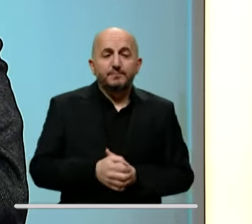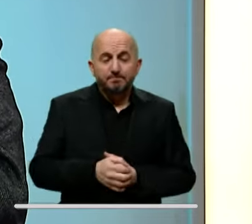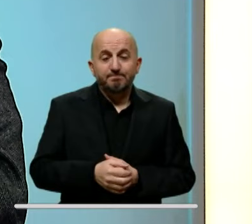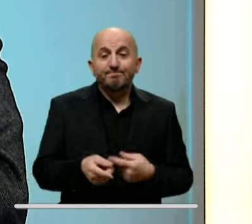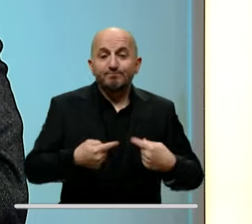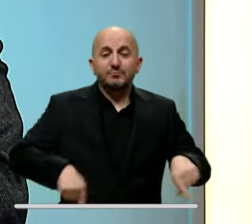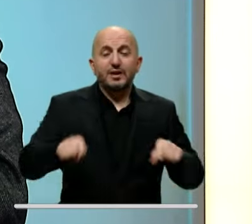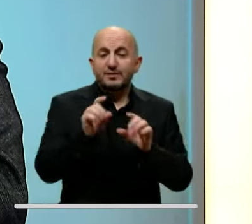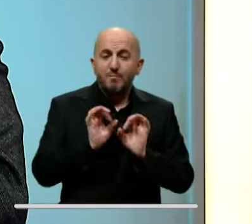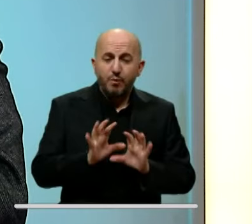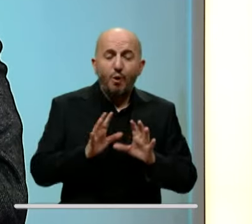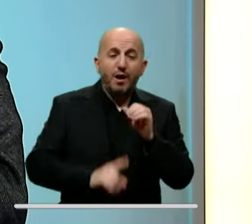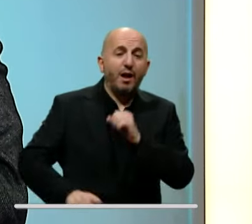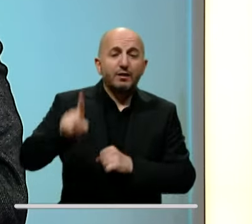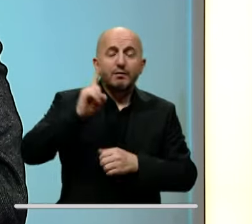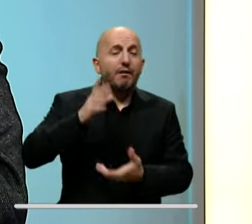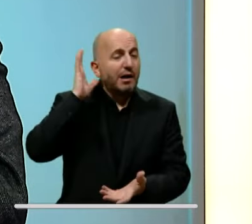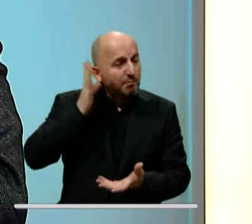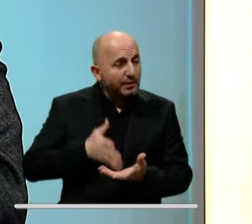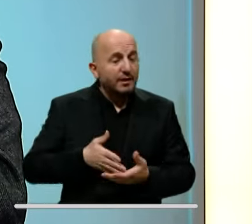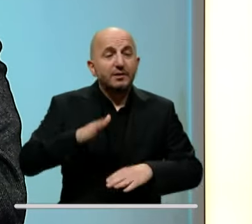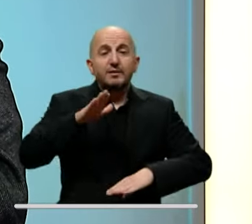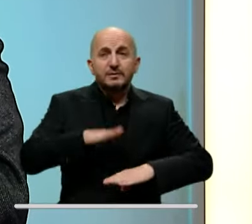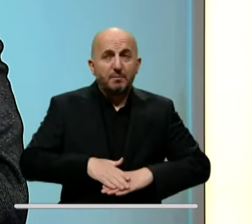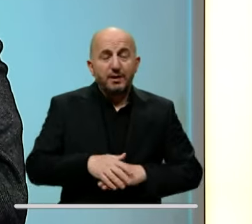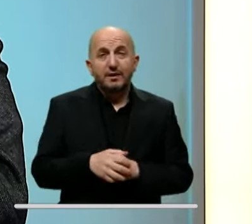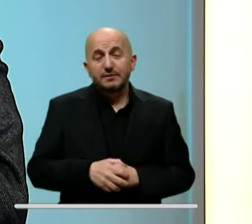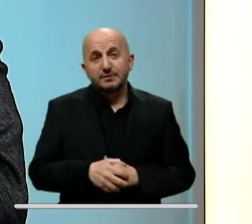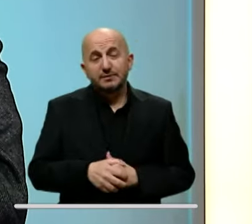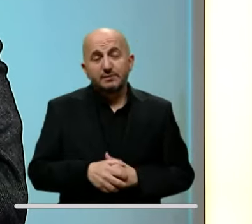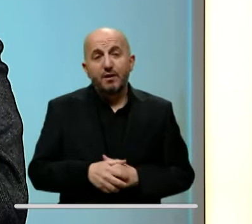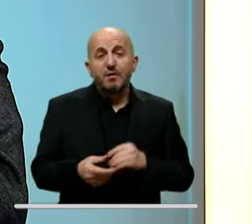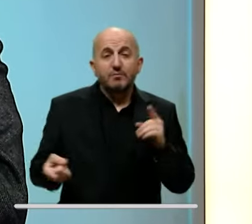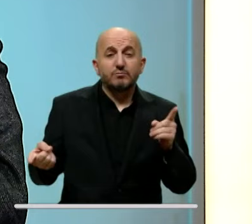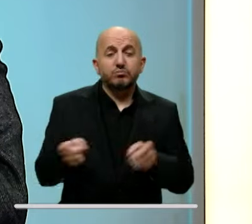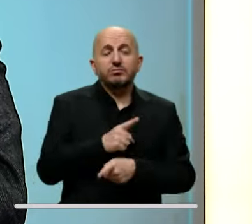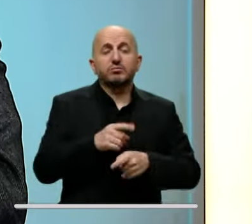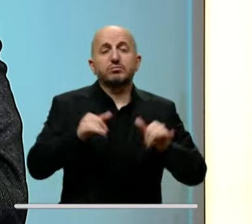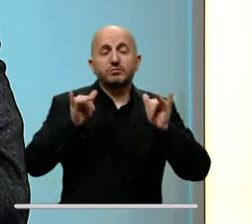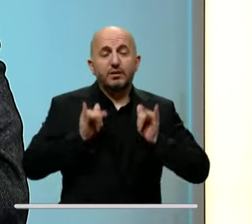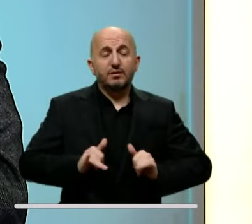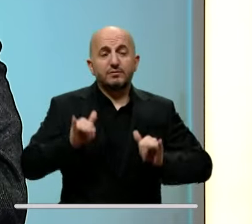biz bu şekilde Allah'a ibadetlerimizi yaparak Eee bu tür